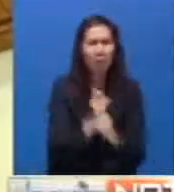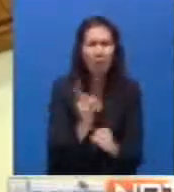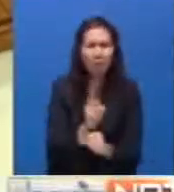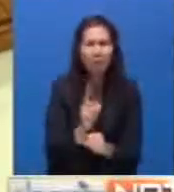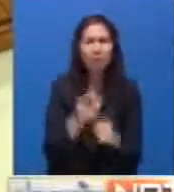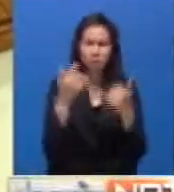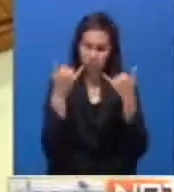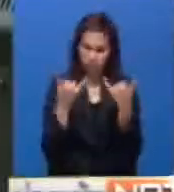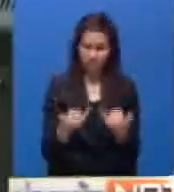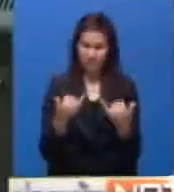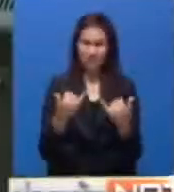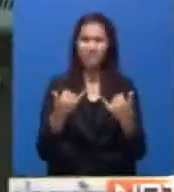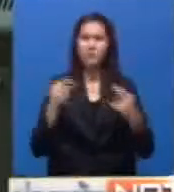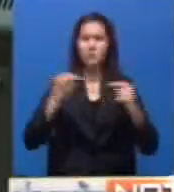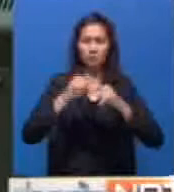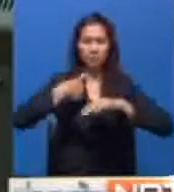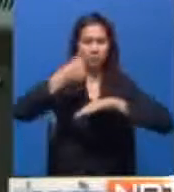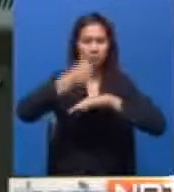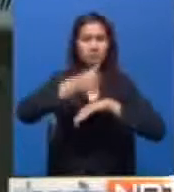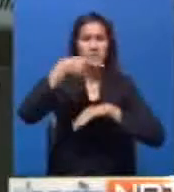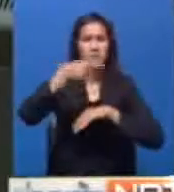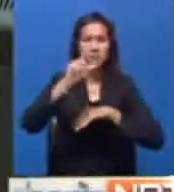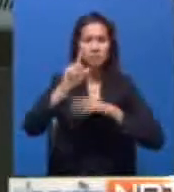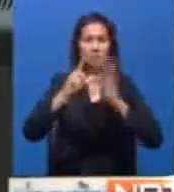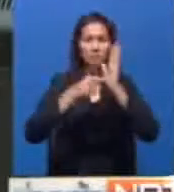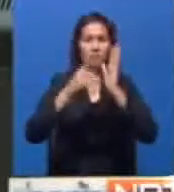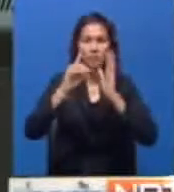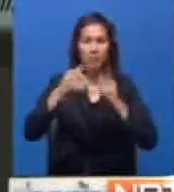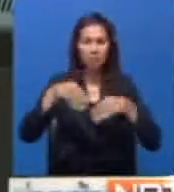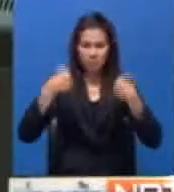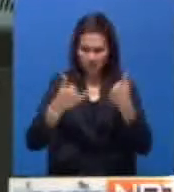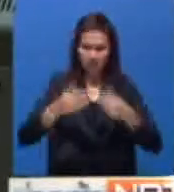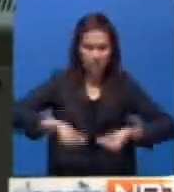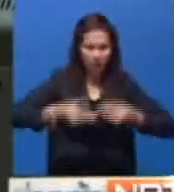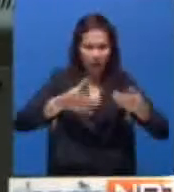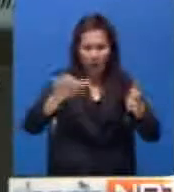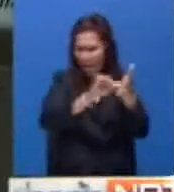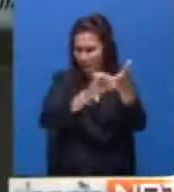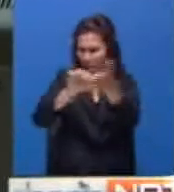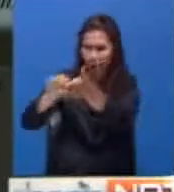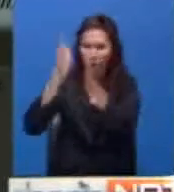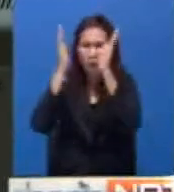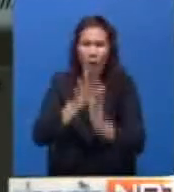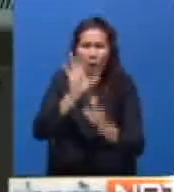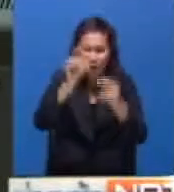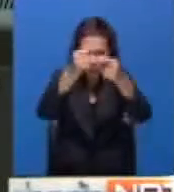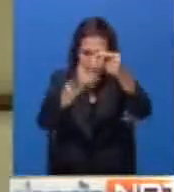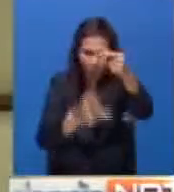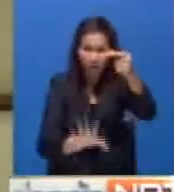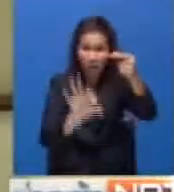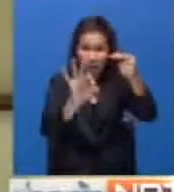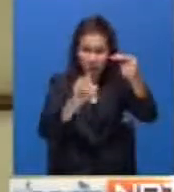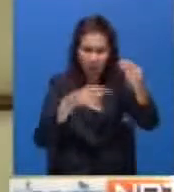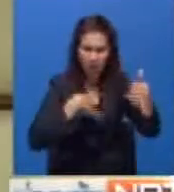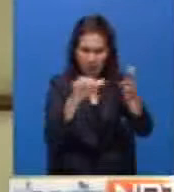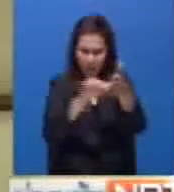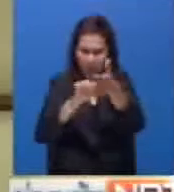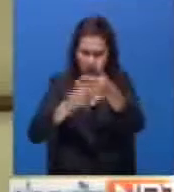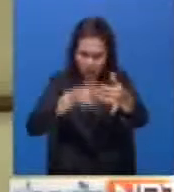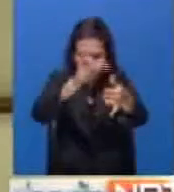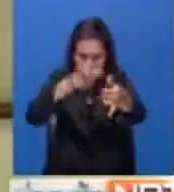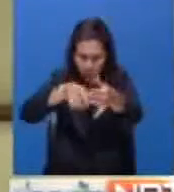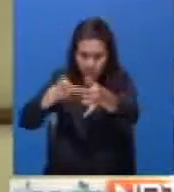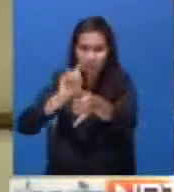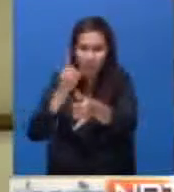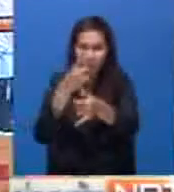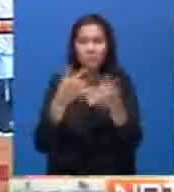ทรวงคมนาคมสั่งการให้ตรวจสอบคุณสมบัติของพนักงานที่สอบบรรจุได้ทั้ง90คนอย่างละเอียดโดยยอมรับว่ากรณีของ